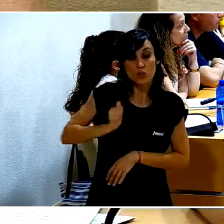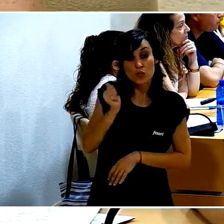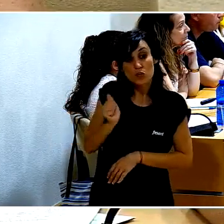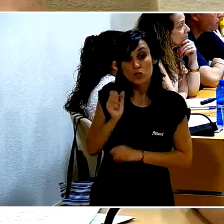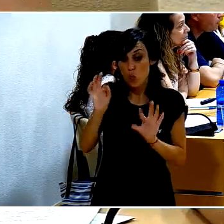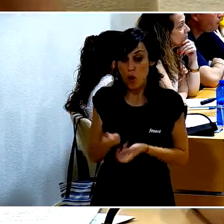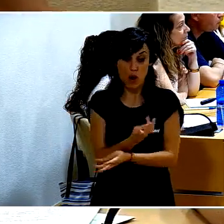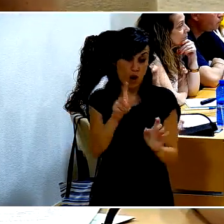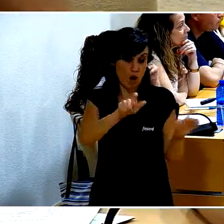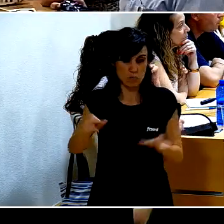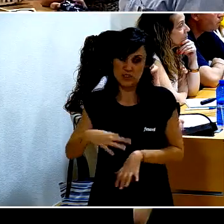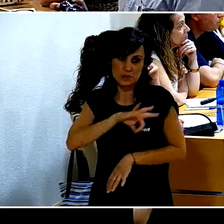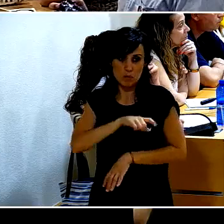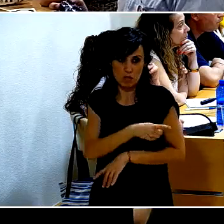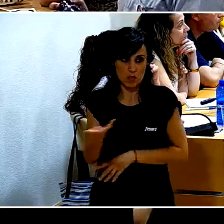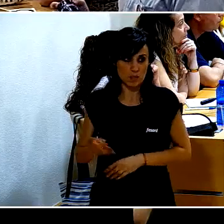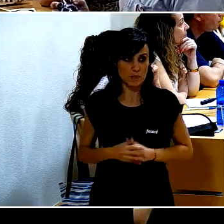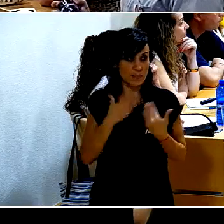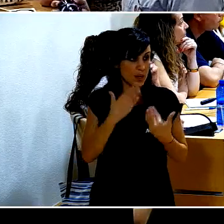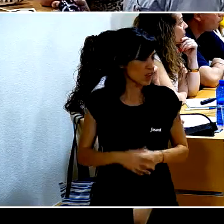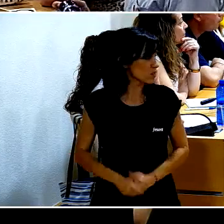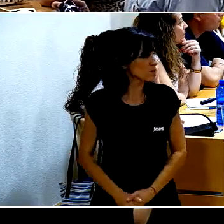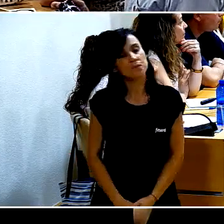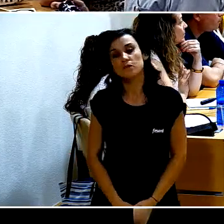qualsevol, se mereixen. Moltes gràcies.